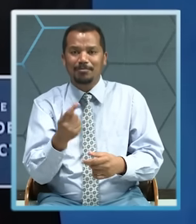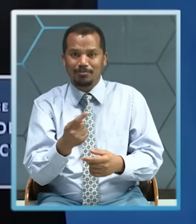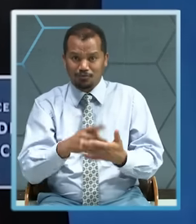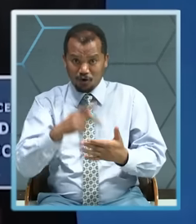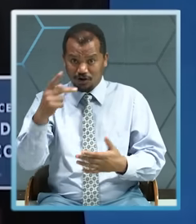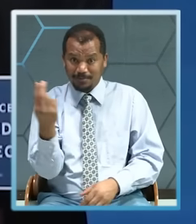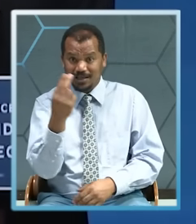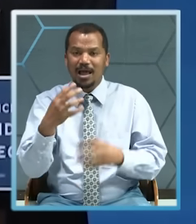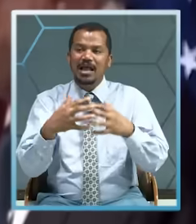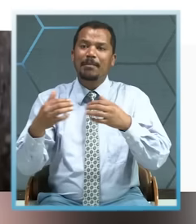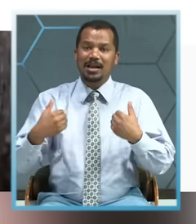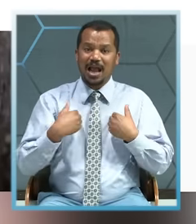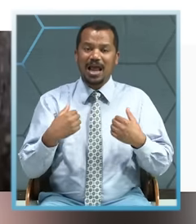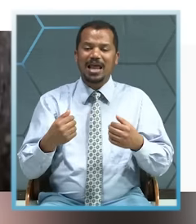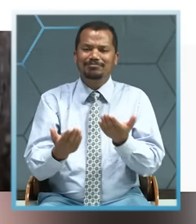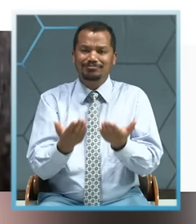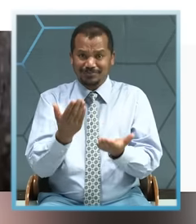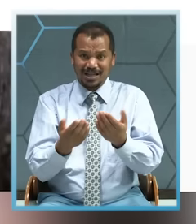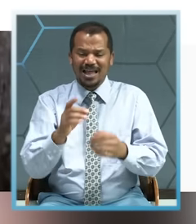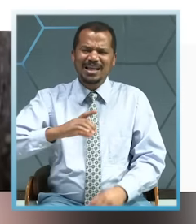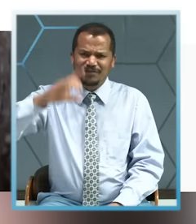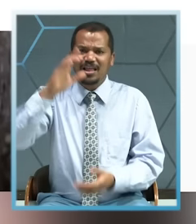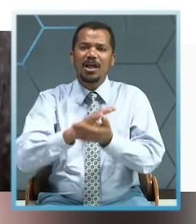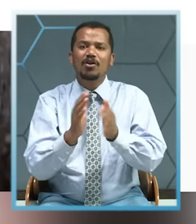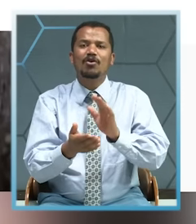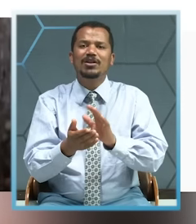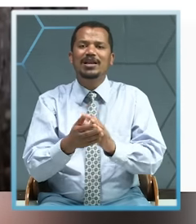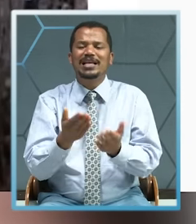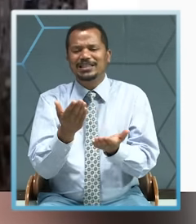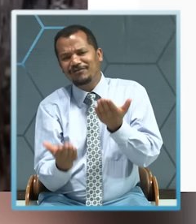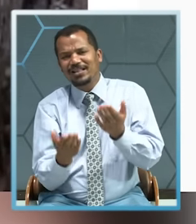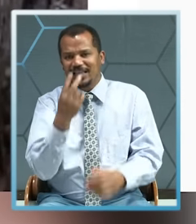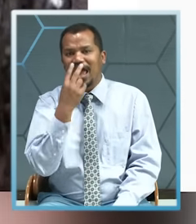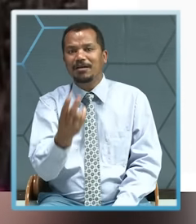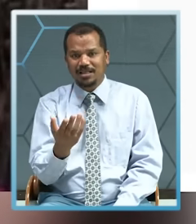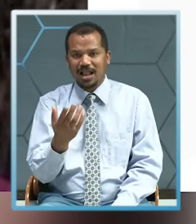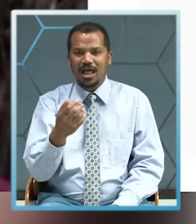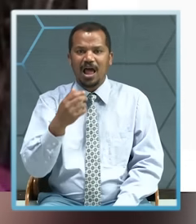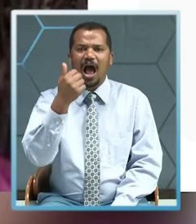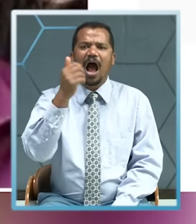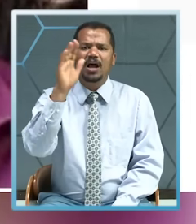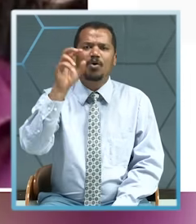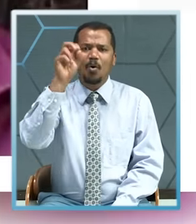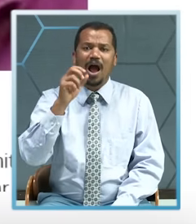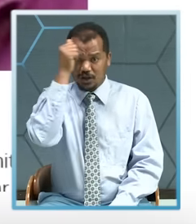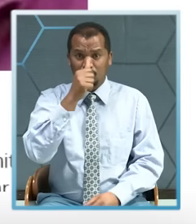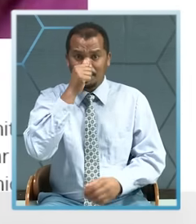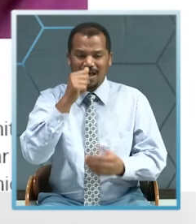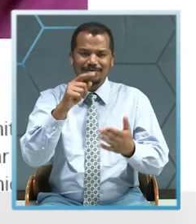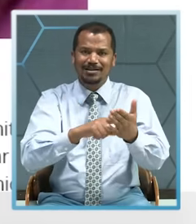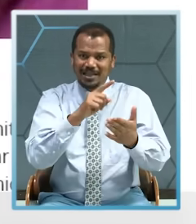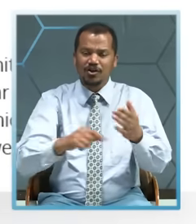ተጠቃሚ በሚያደርገው ፕሮግራም ከአሜሪካ ጋር ያላት ንጻሬ ከፍተኛ የሆነ ዝንፈት ይስተዋልበታል። ከአጎአ